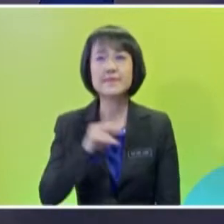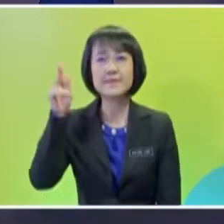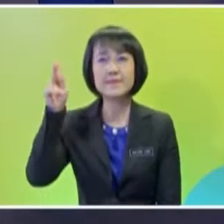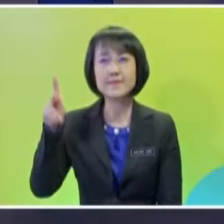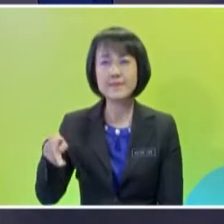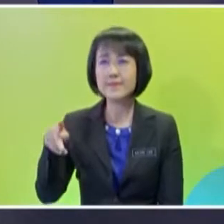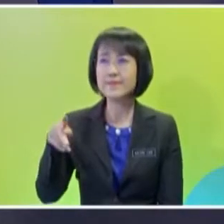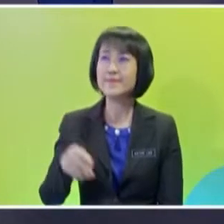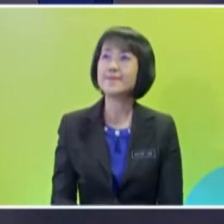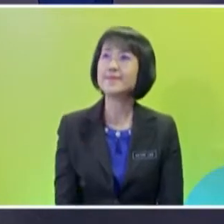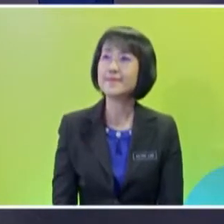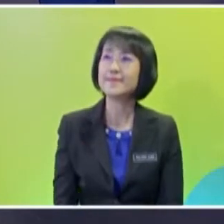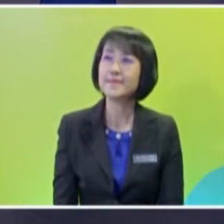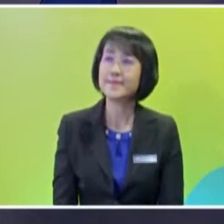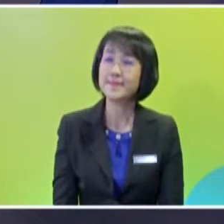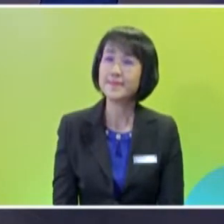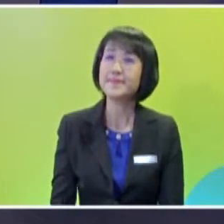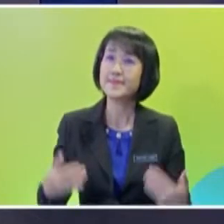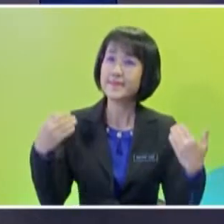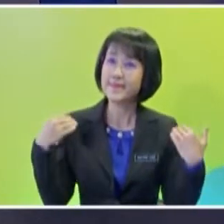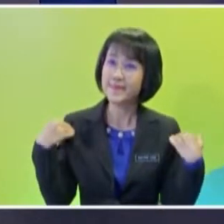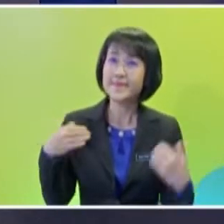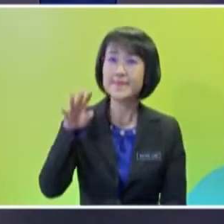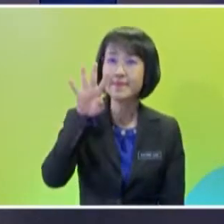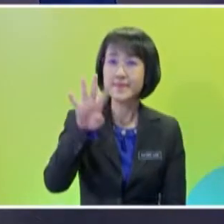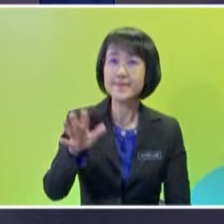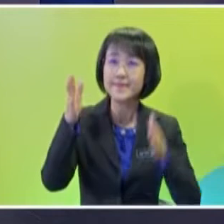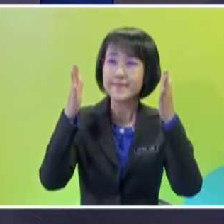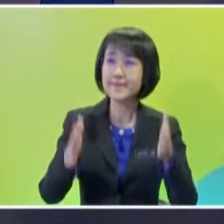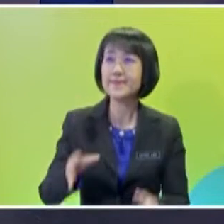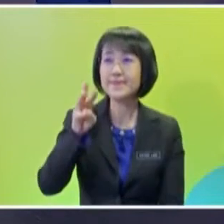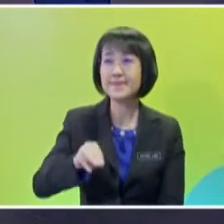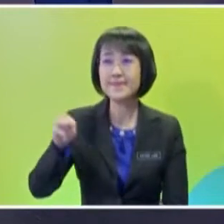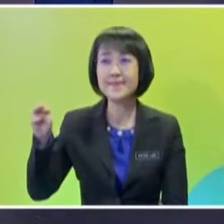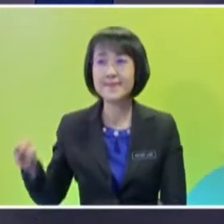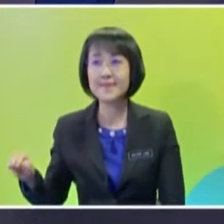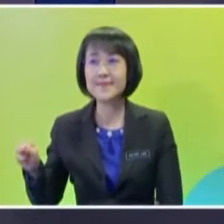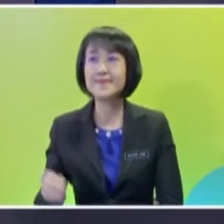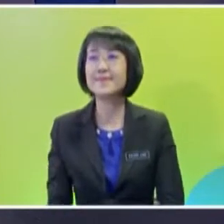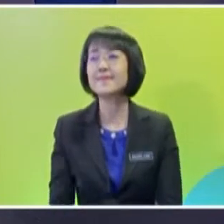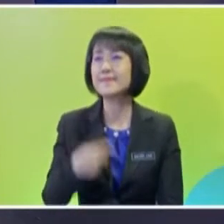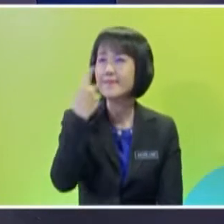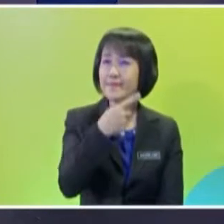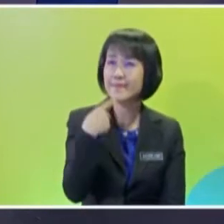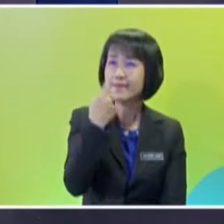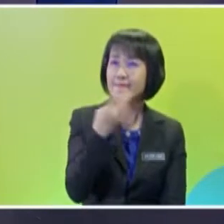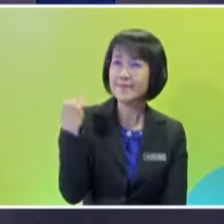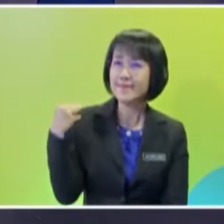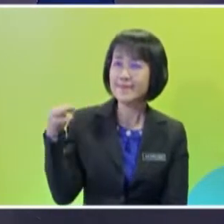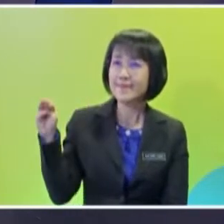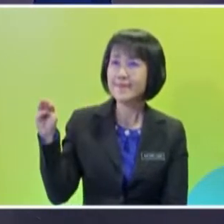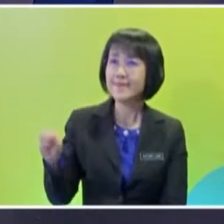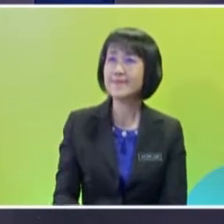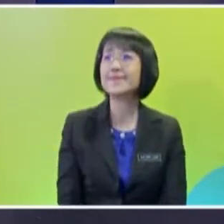kita berdua saja tapi ada lagi empat orang anak murid Ciku betul ada 4 orang Siapakah mereka